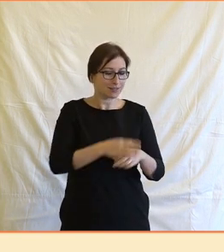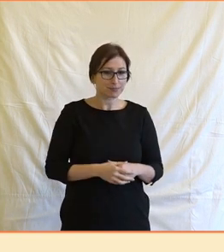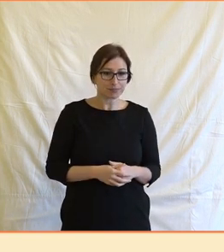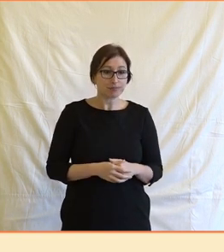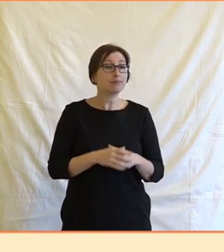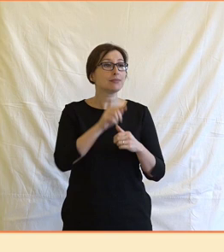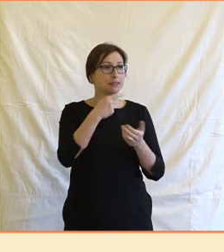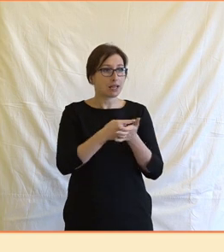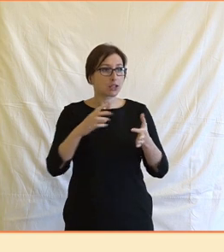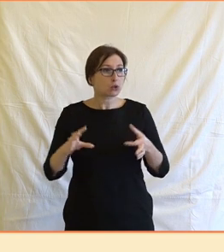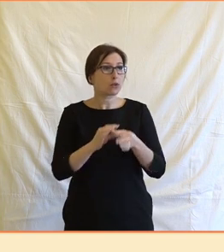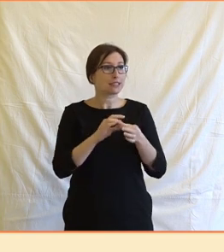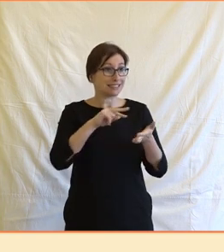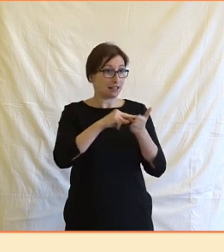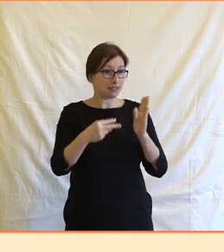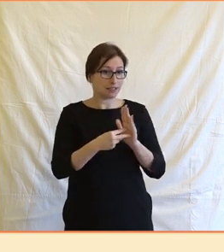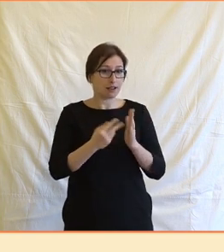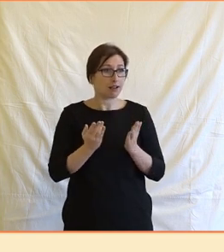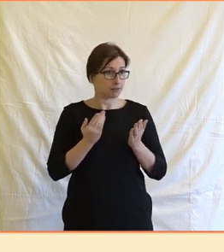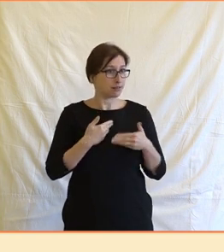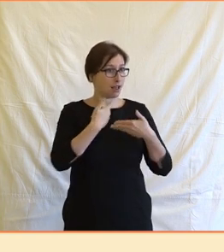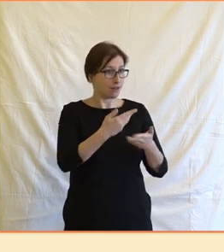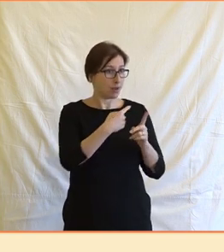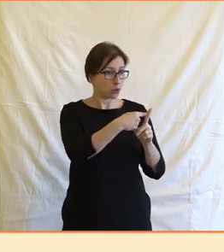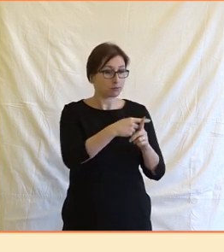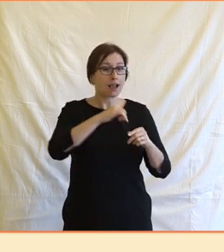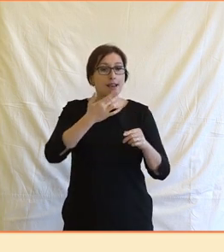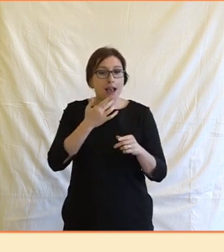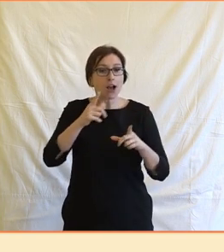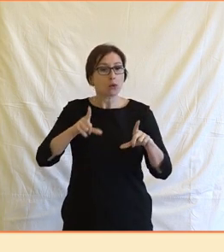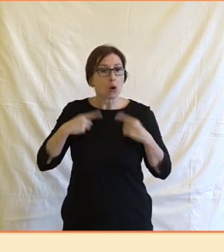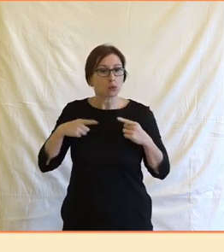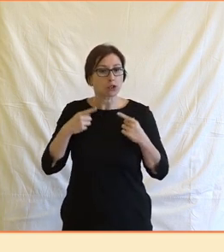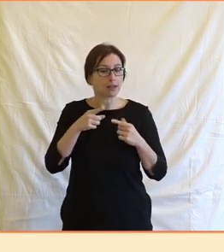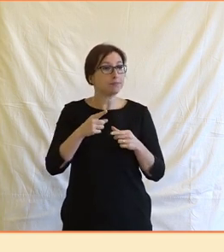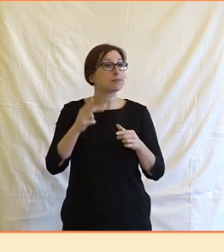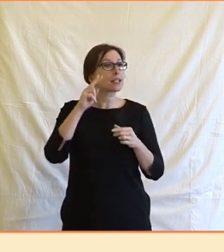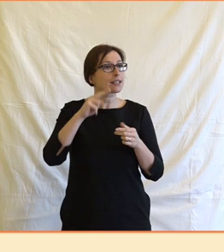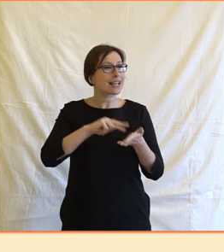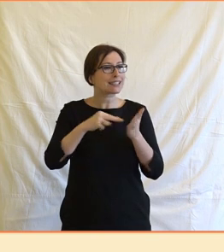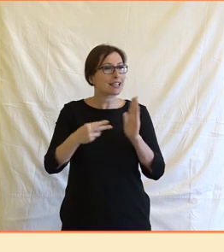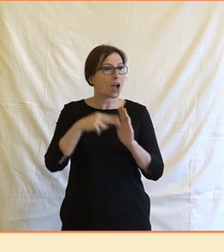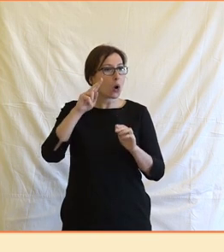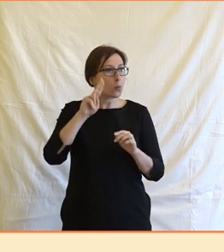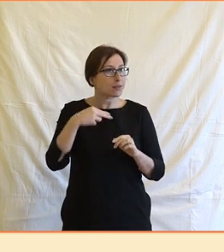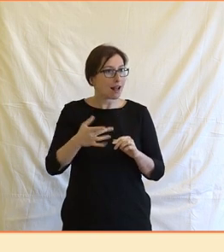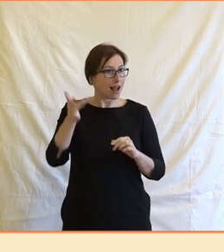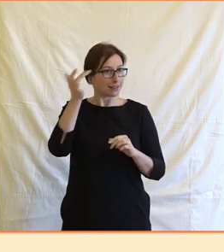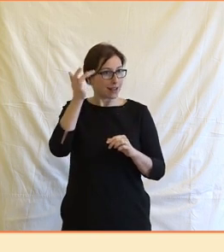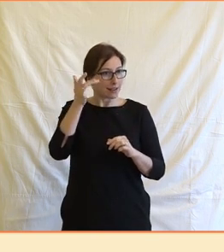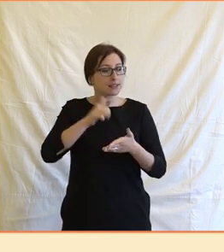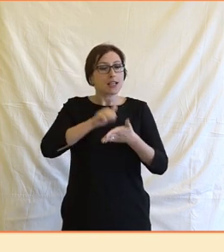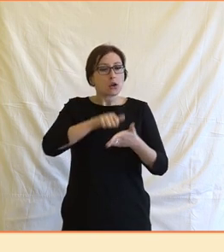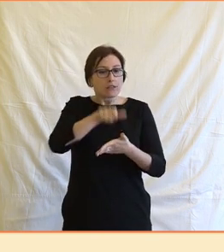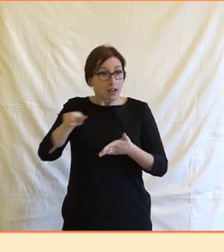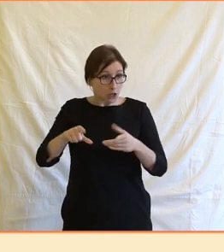přínosnosti technologií. A teď, abych se zaměřila přímo na využívání technik umělé inteligence v novinářském